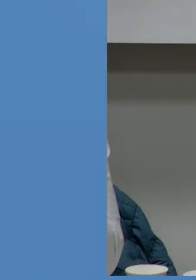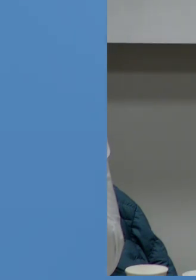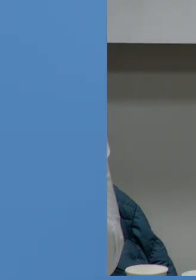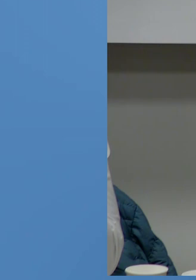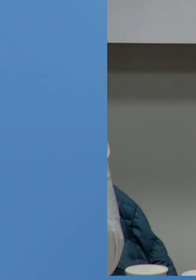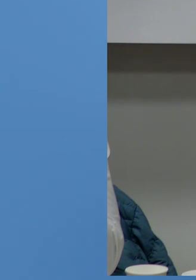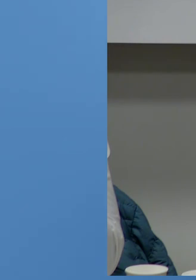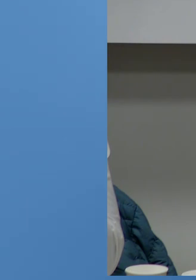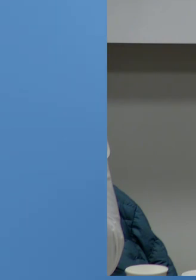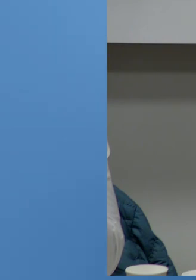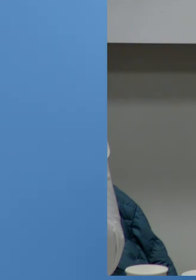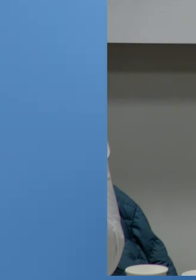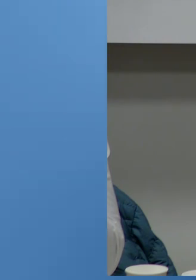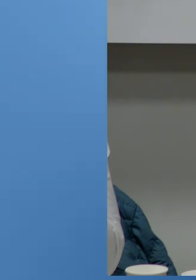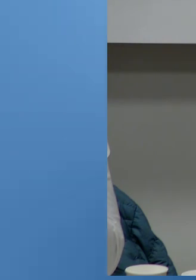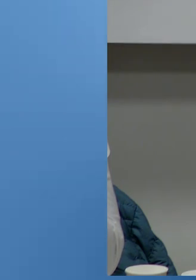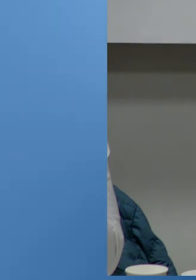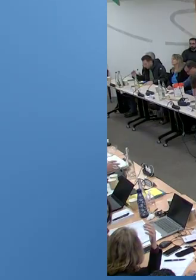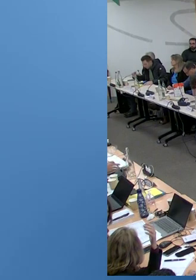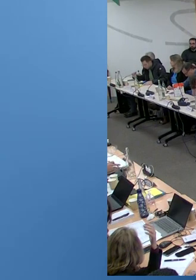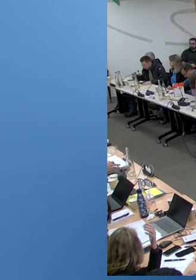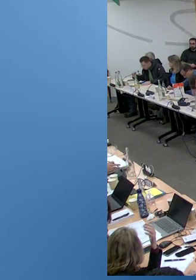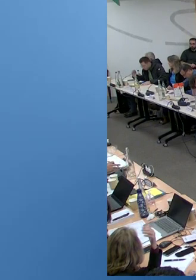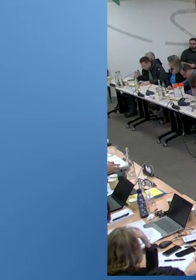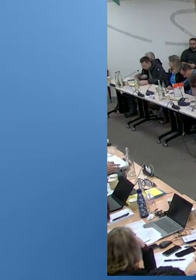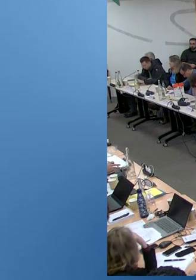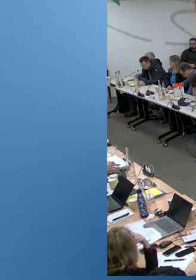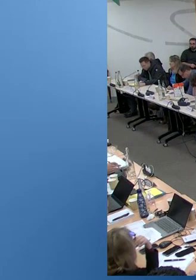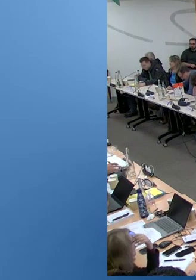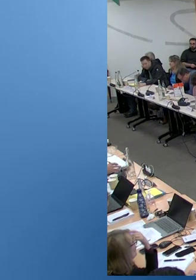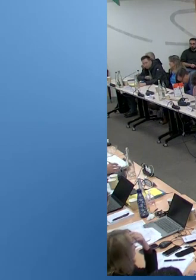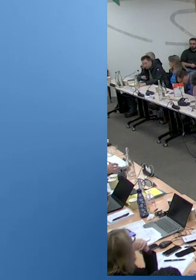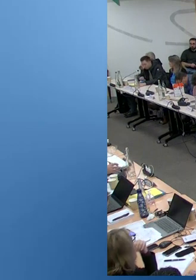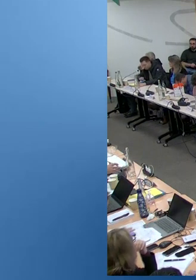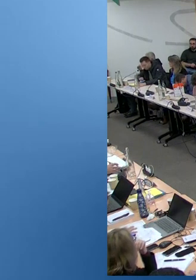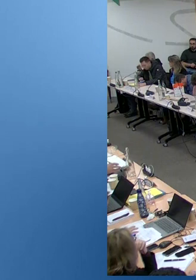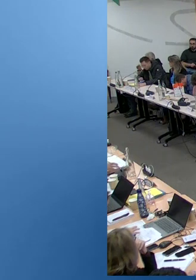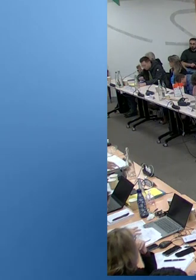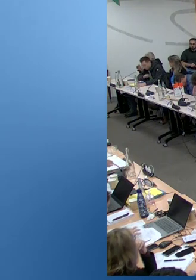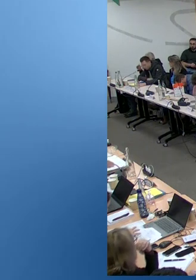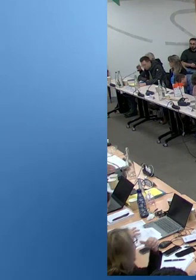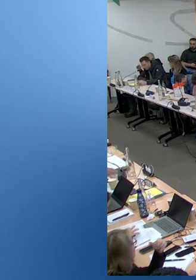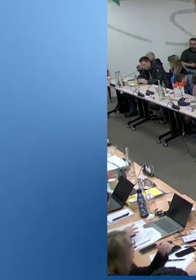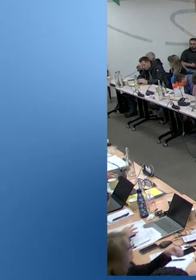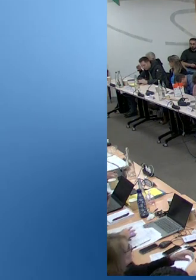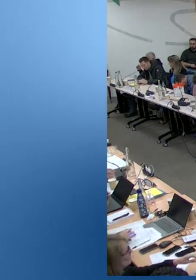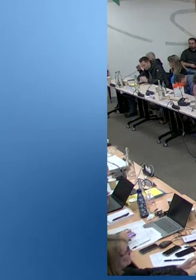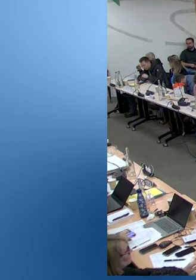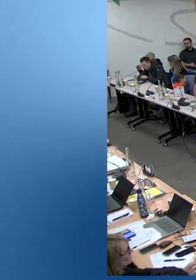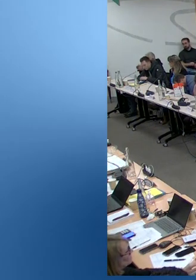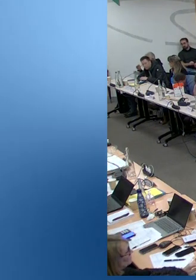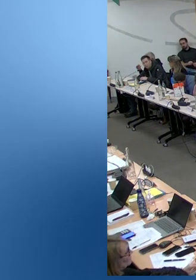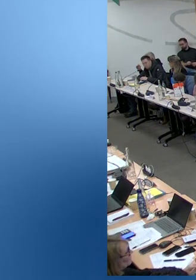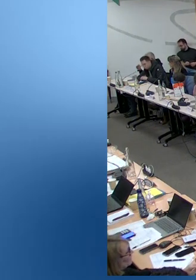évidemment monsieur aloto Monsieur le Maire je suis attristé de voir encore une fois votre sectarisme